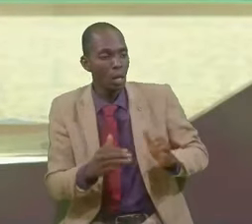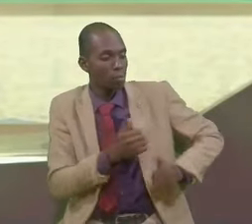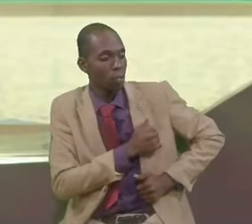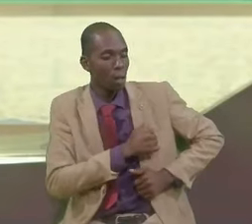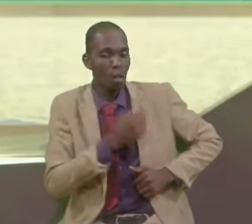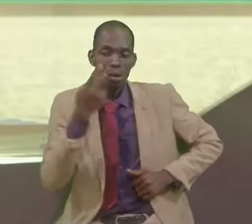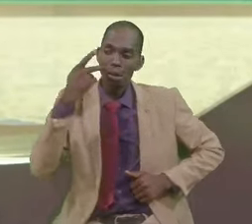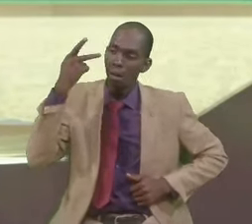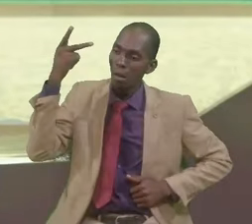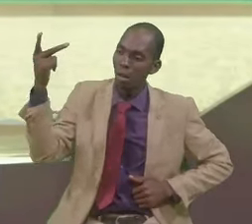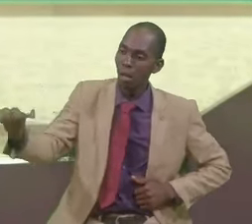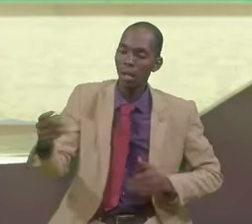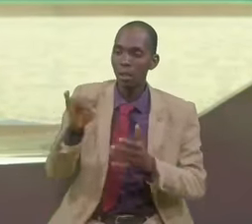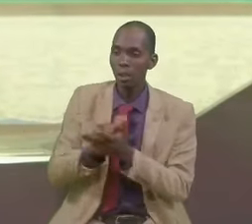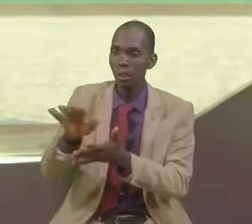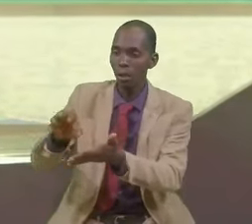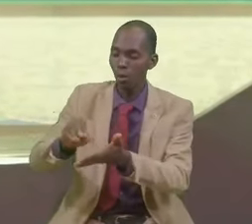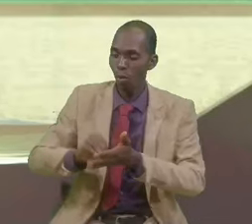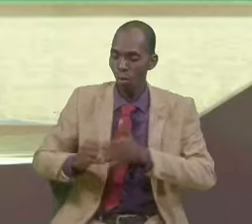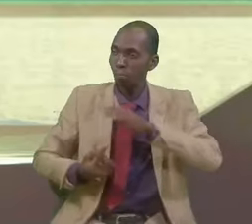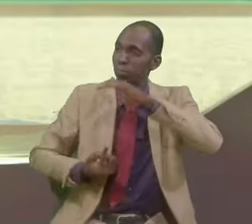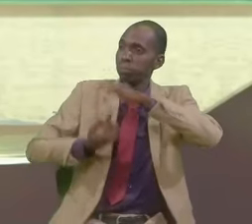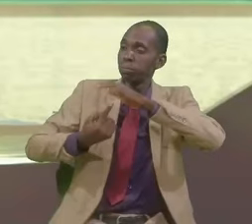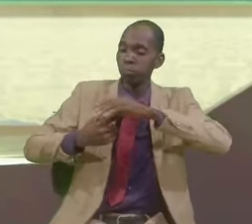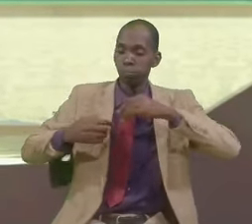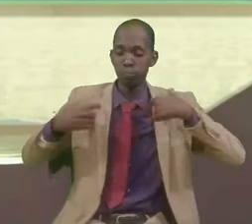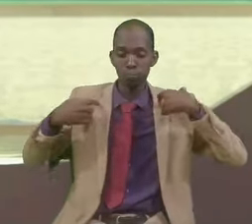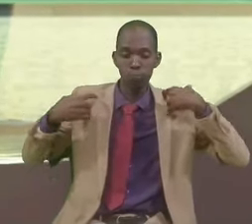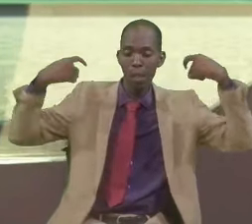le héros était mort,